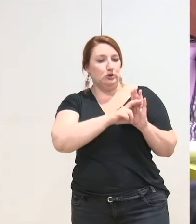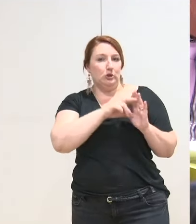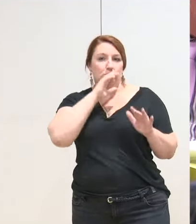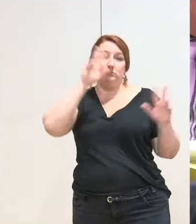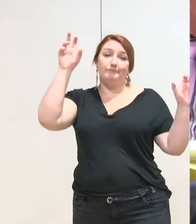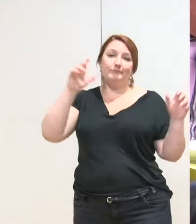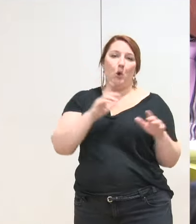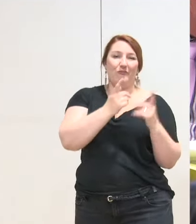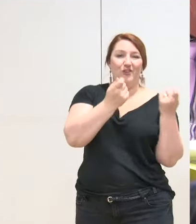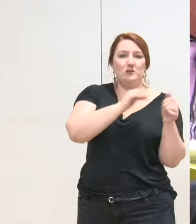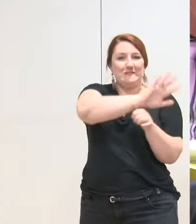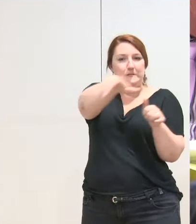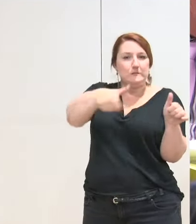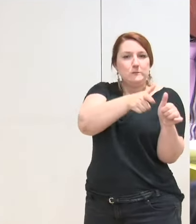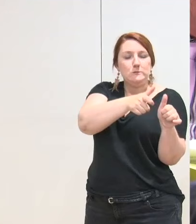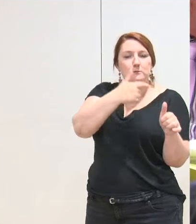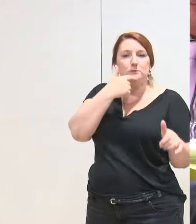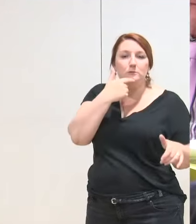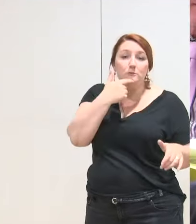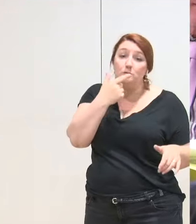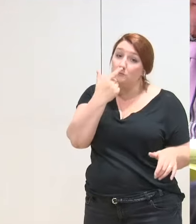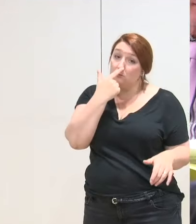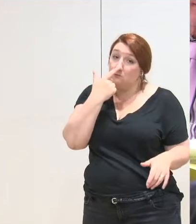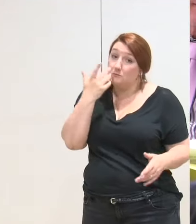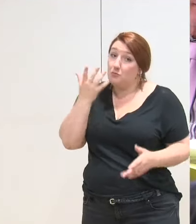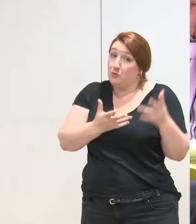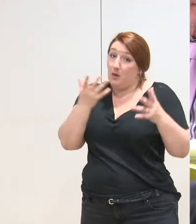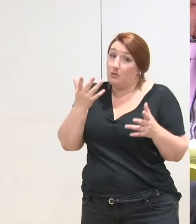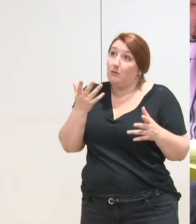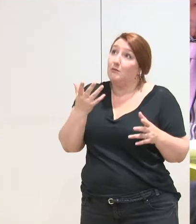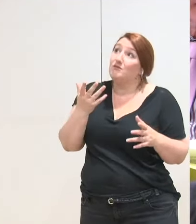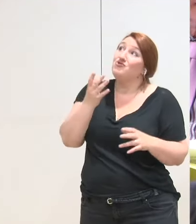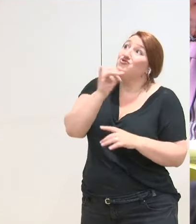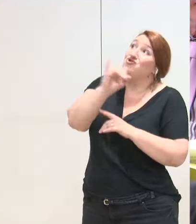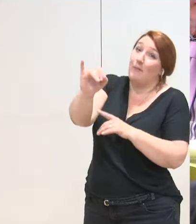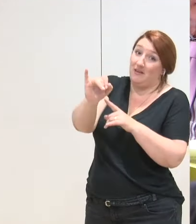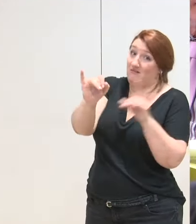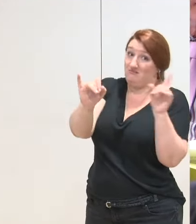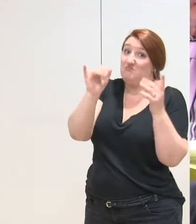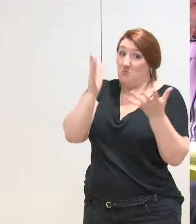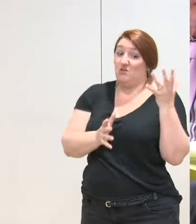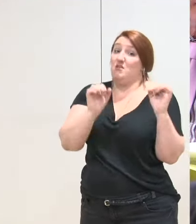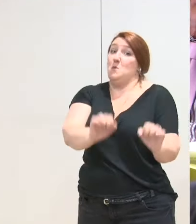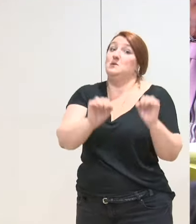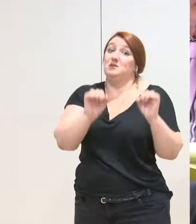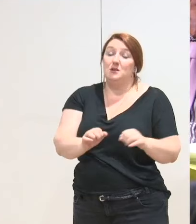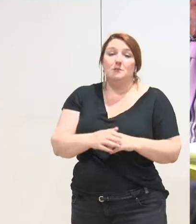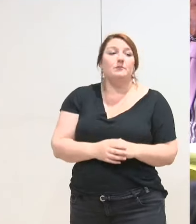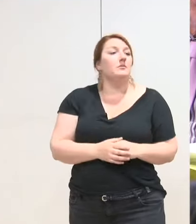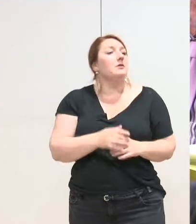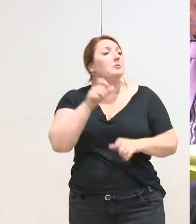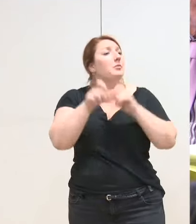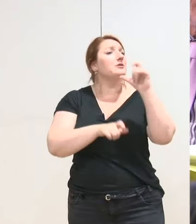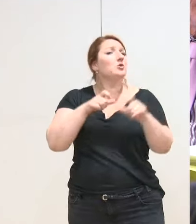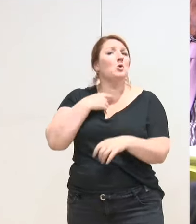ce n'est hélas pas un scénario ridicule illusoire et utopique il y a les tas de ville qui ont été géré par des gens qui croyaient bien